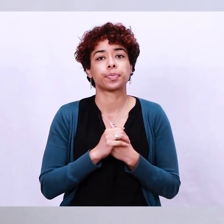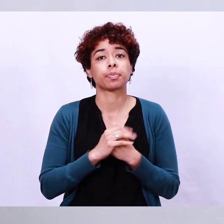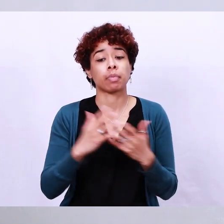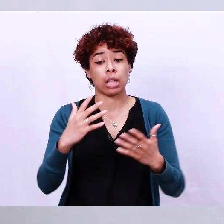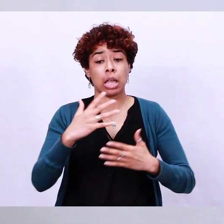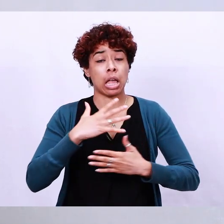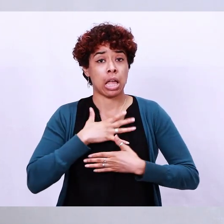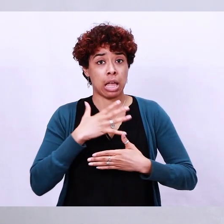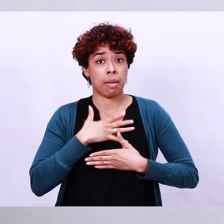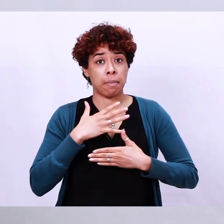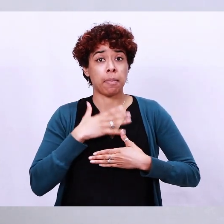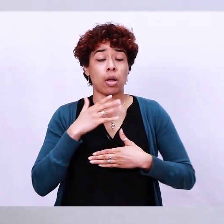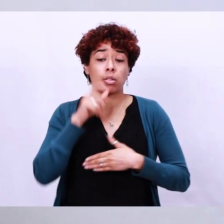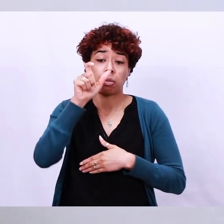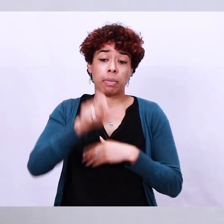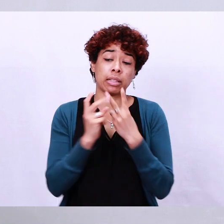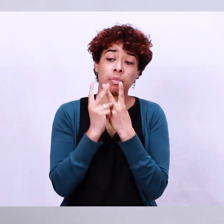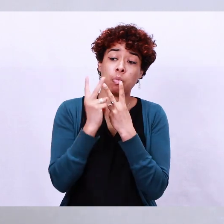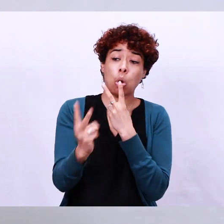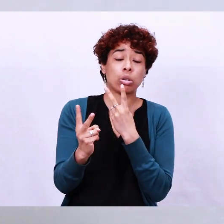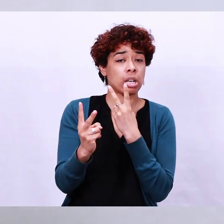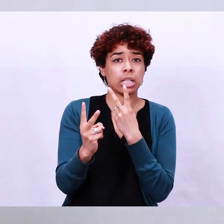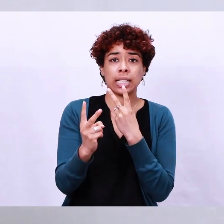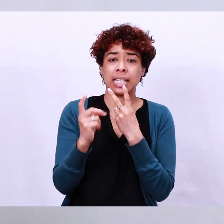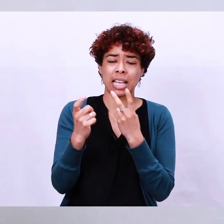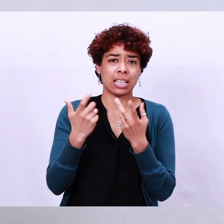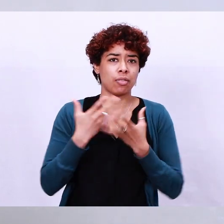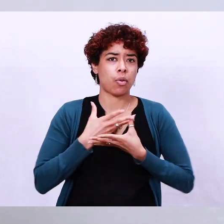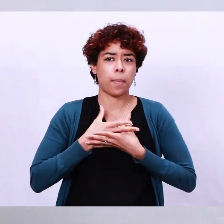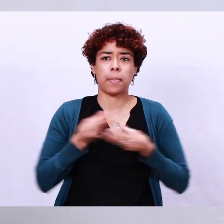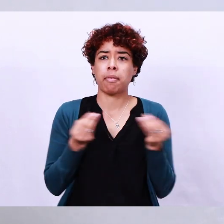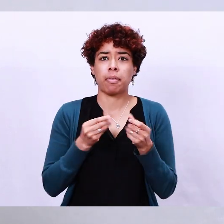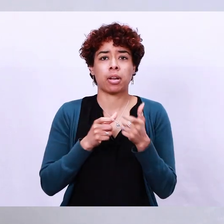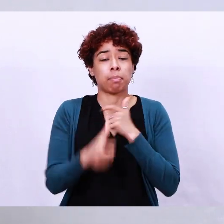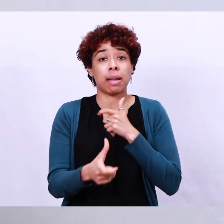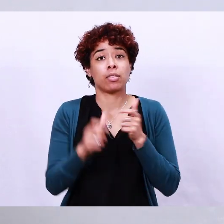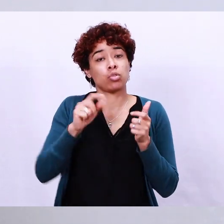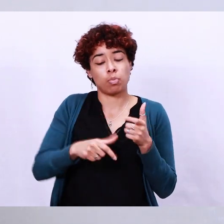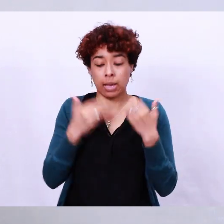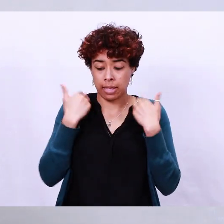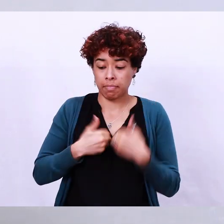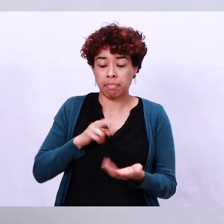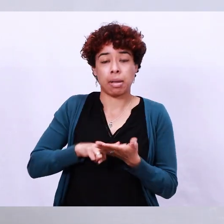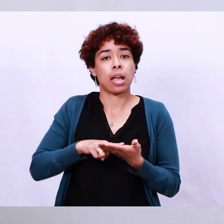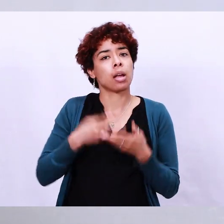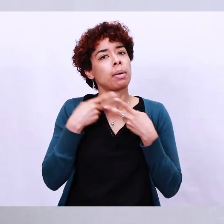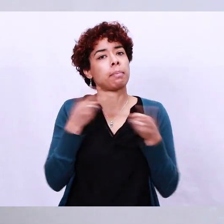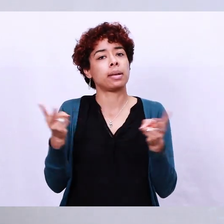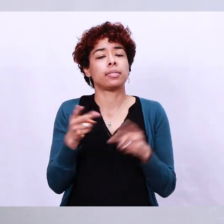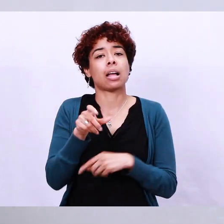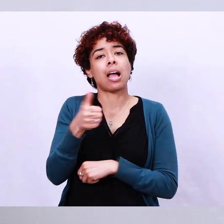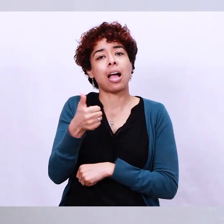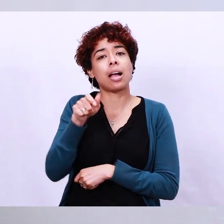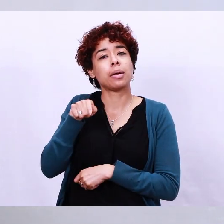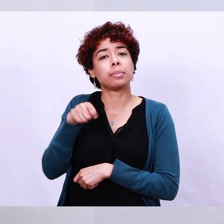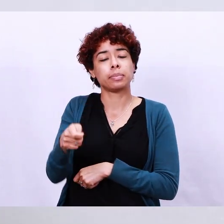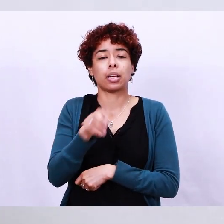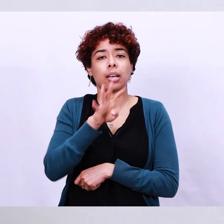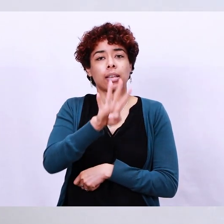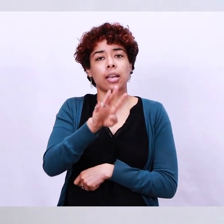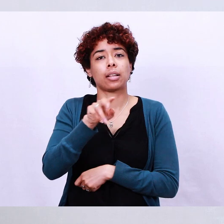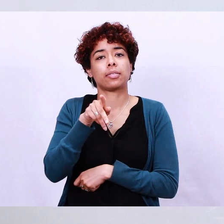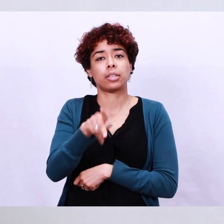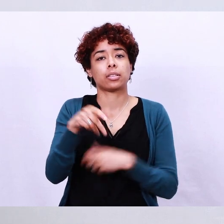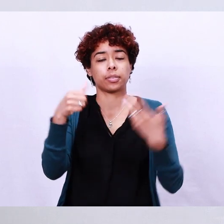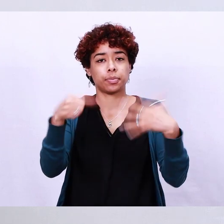La peur du prochain doit disparaître de ton cœur pour être authentique et dire « j'affirme ». 1 Pierre, chapitre 4, verset 16, «